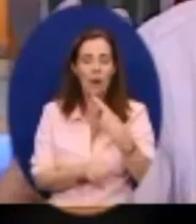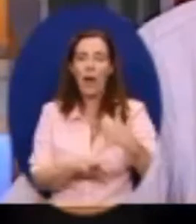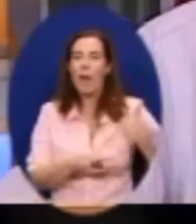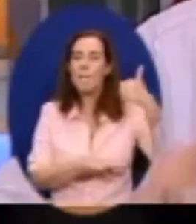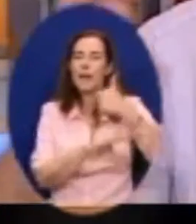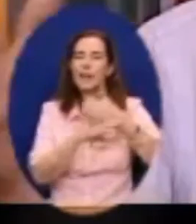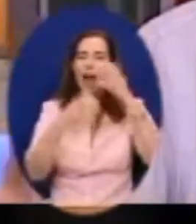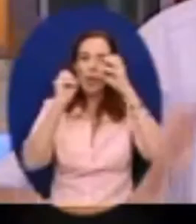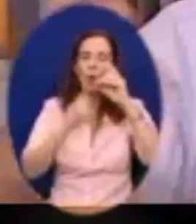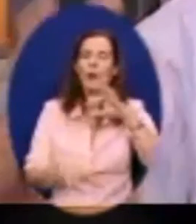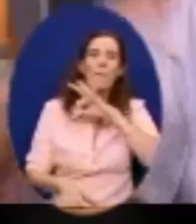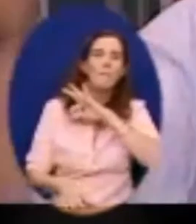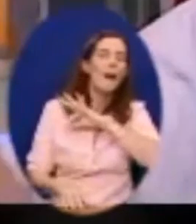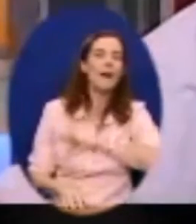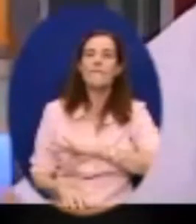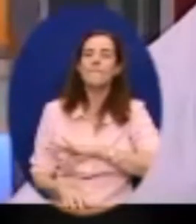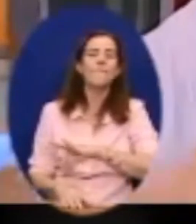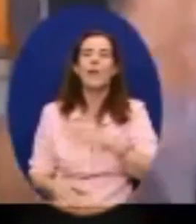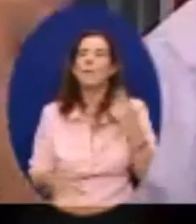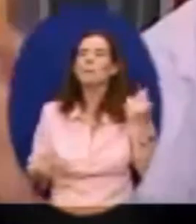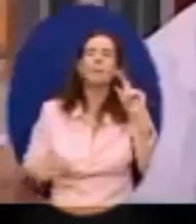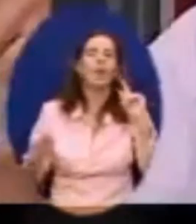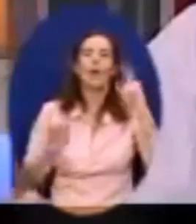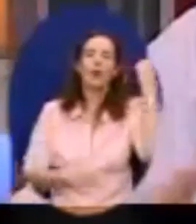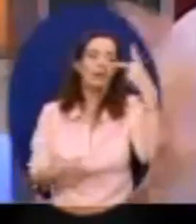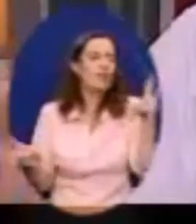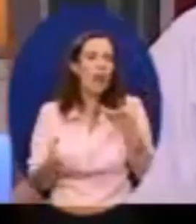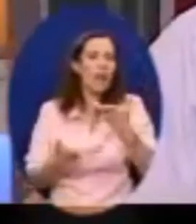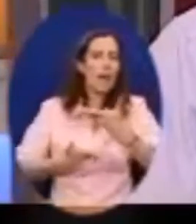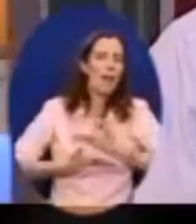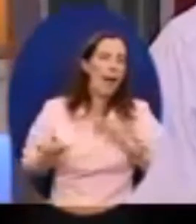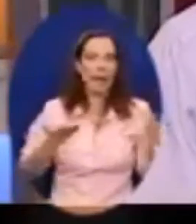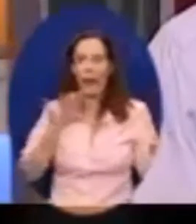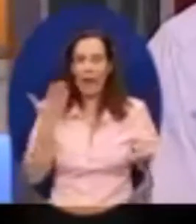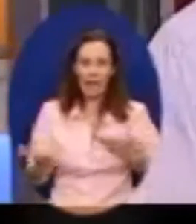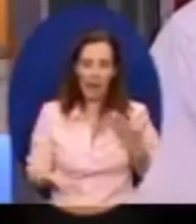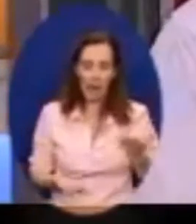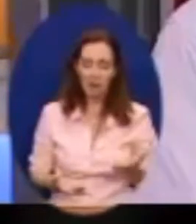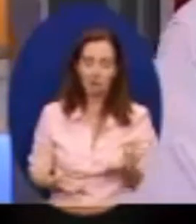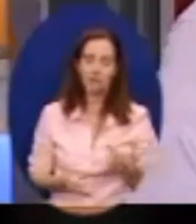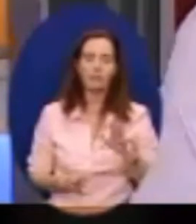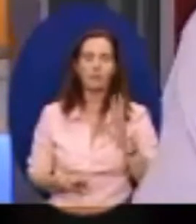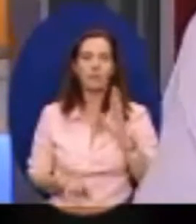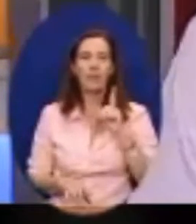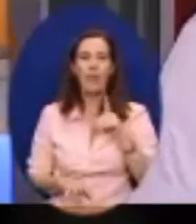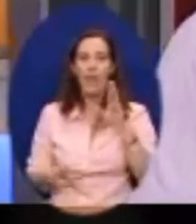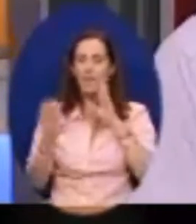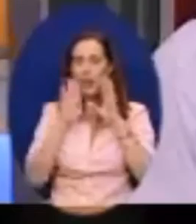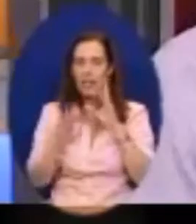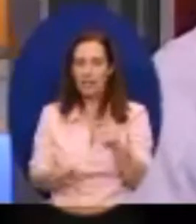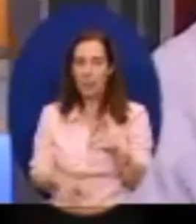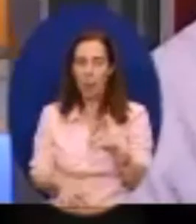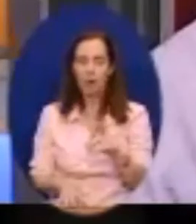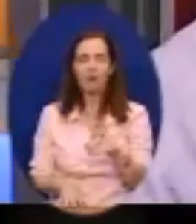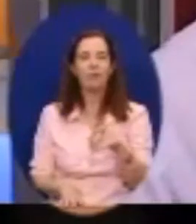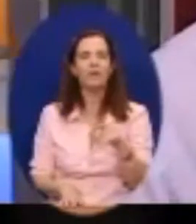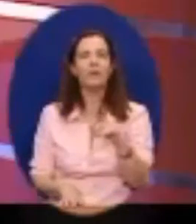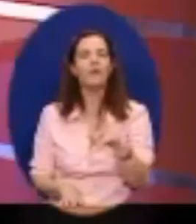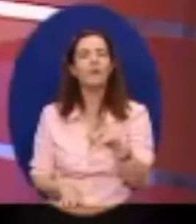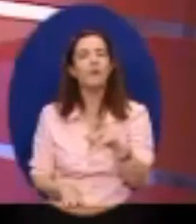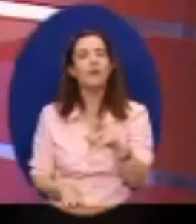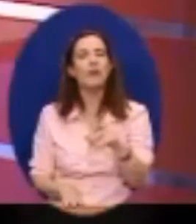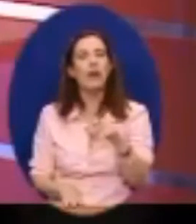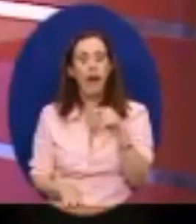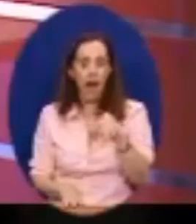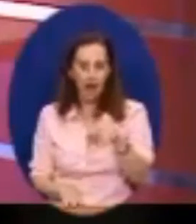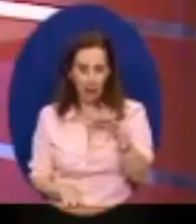שמנכ״ל גוגל מרוויח סכומים שערורייתיים, זה בלתי נתפס, איך זה וכולי. אז באותה נשימה בפייסבוק אתה מכל המקומות. כן, באותה נשימה, מן